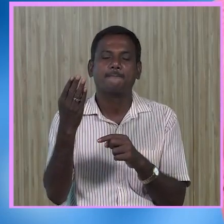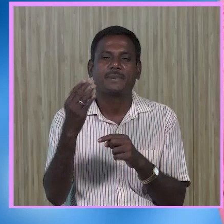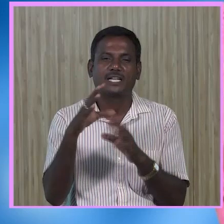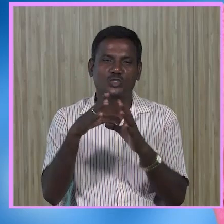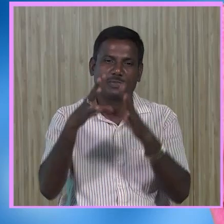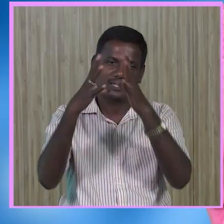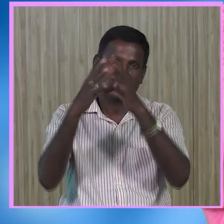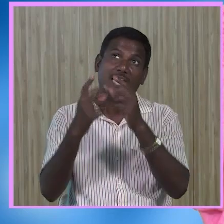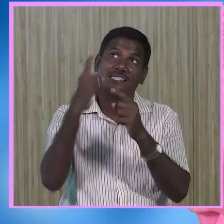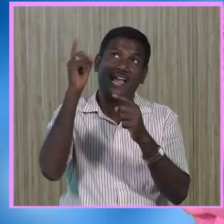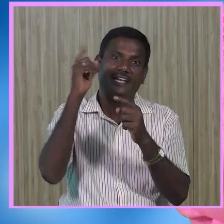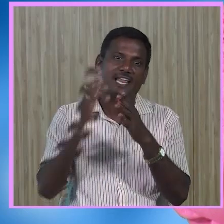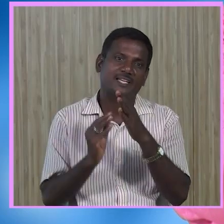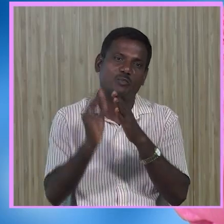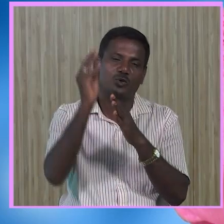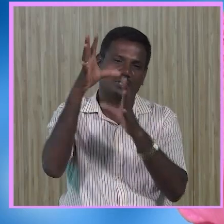அமைப்பில் தான் என்ன இருக்கும்,